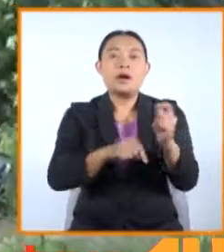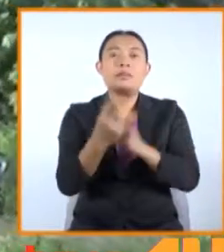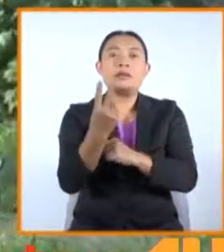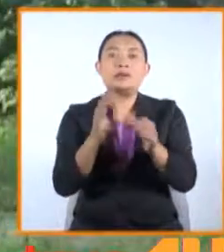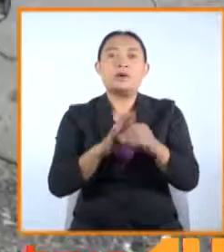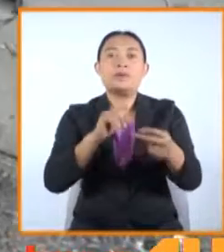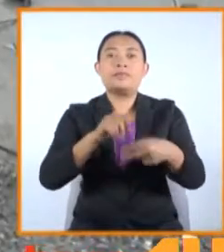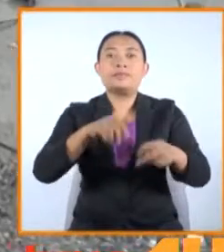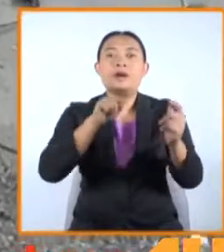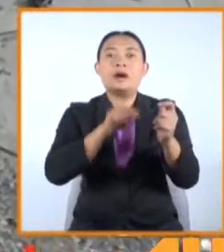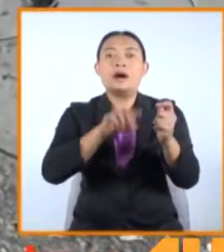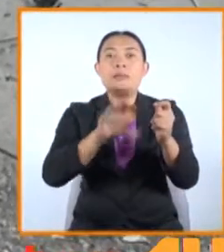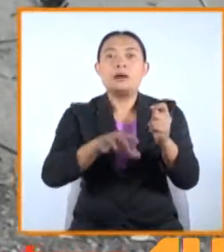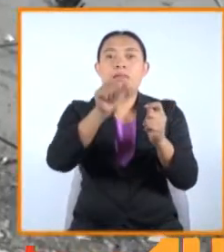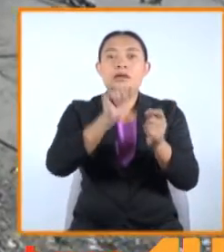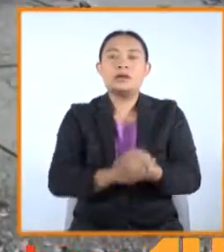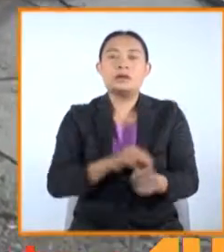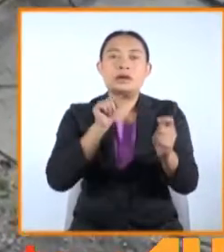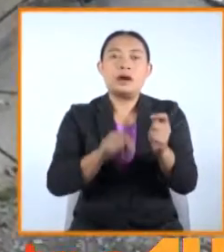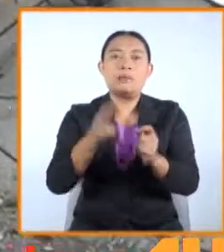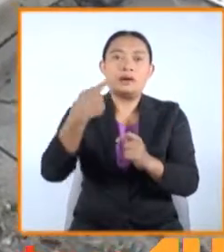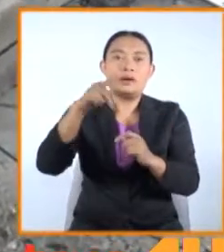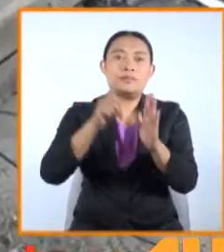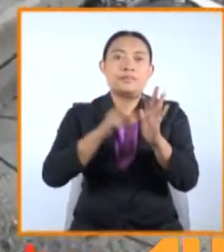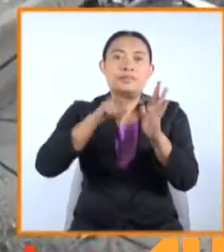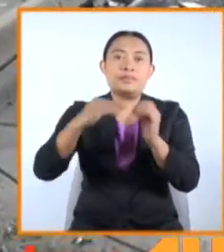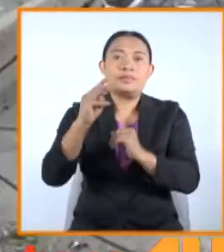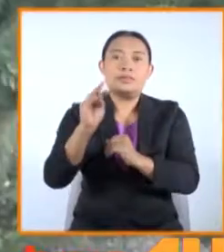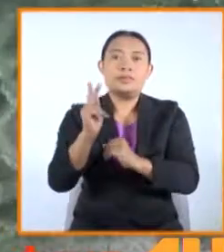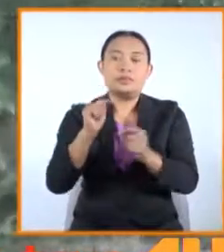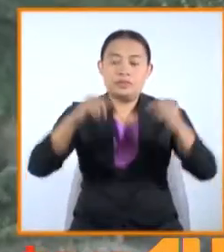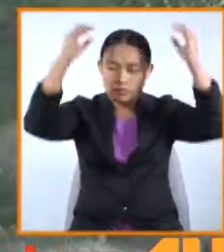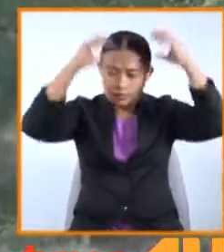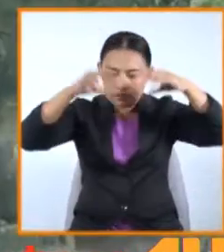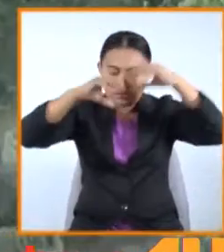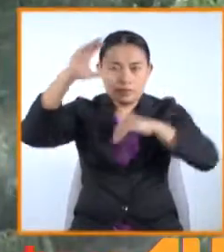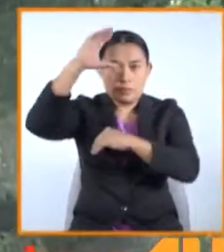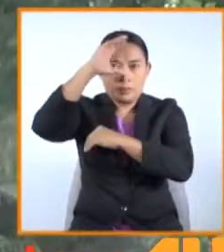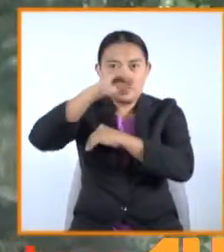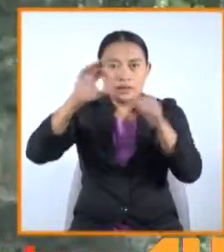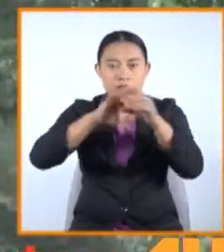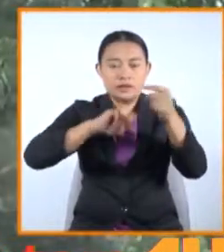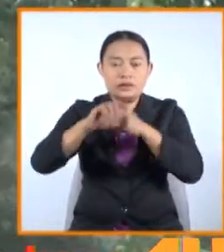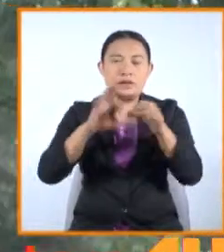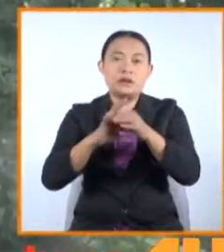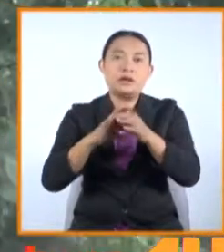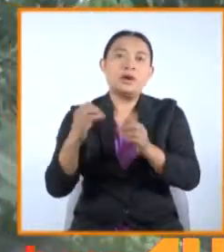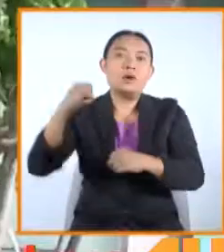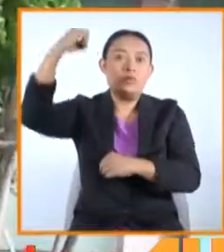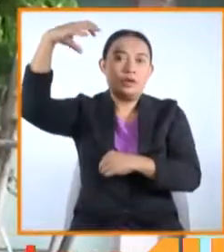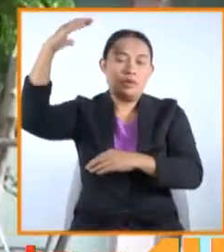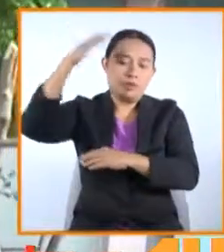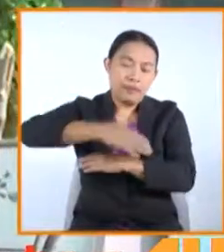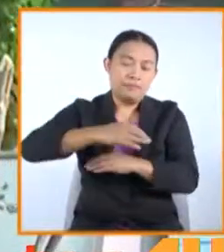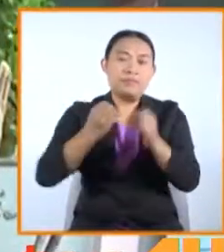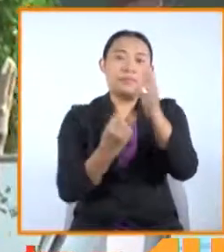มืองและอำเภอป่าโมกได้รับความเสียหายจากฝนที่ตกหนักเมื่อช่วงคืนที่ผ่านมาทำให้เสาไฟฟ้าและต้นไม้ล้มห